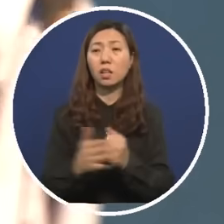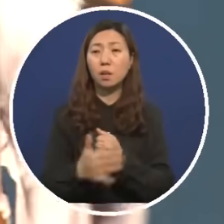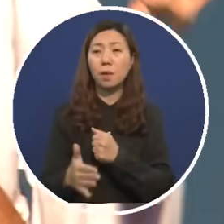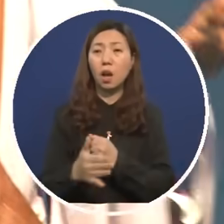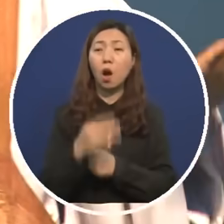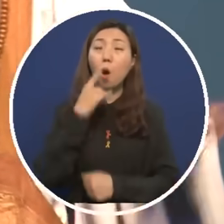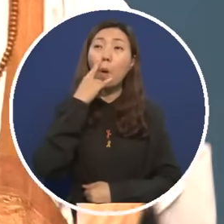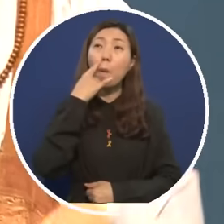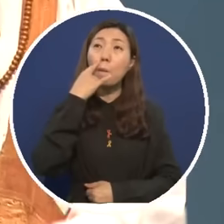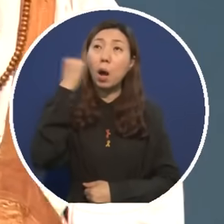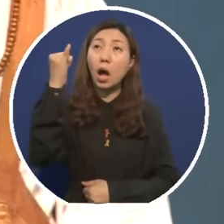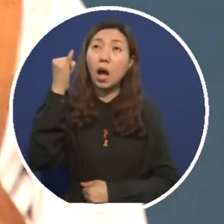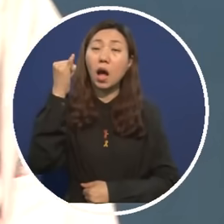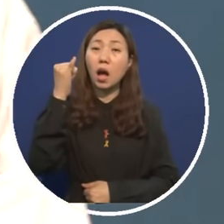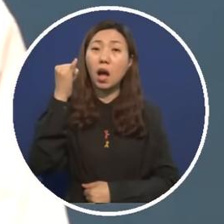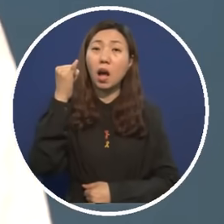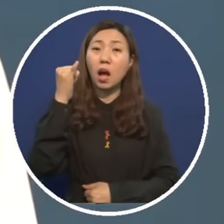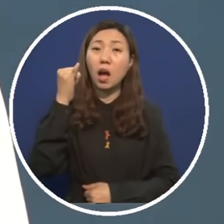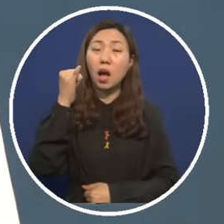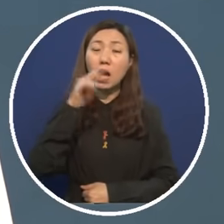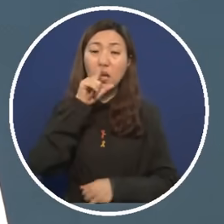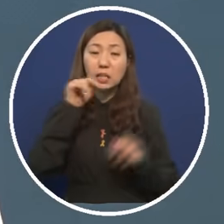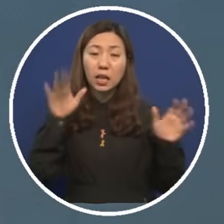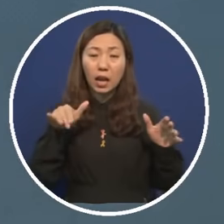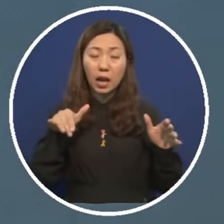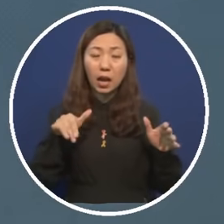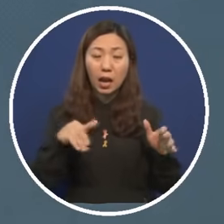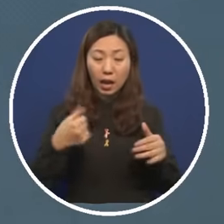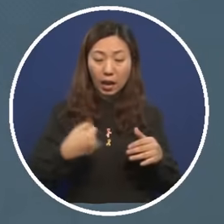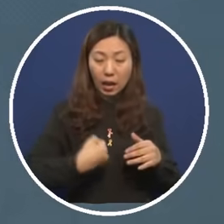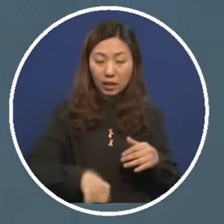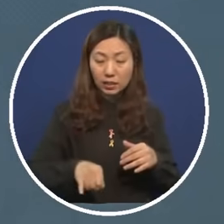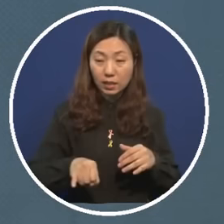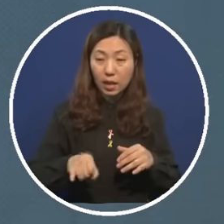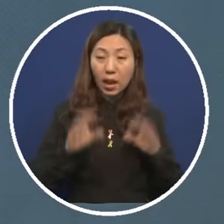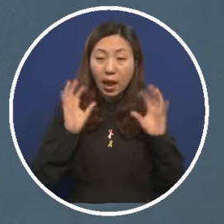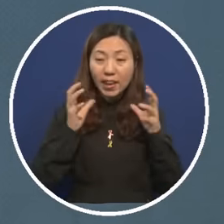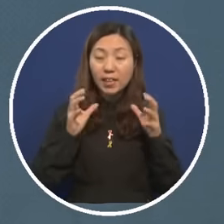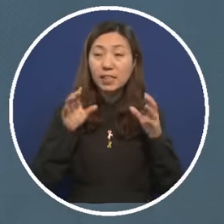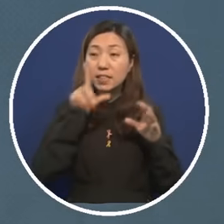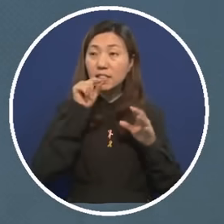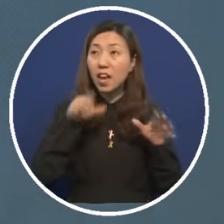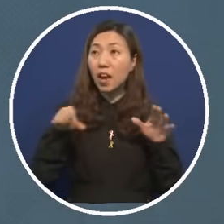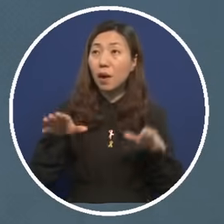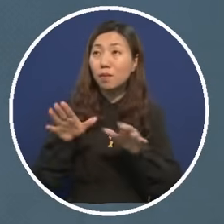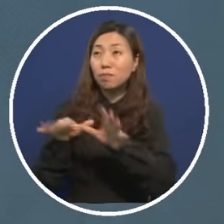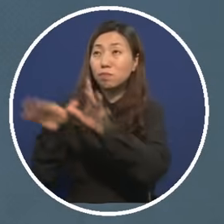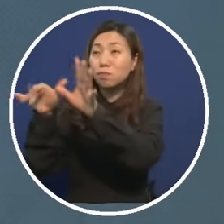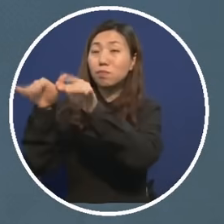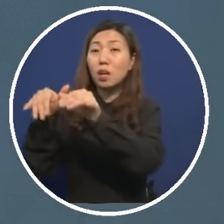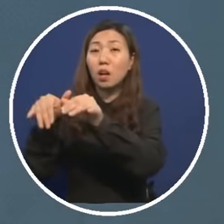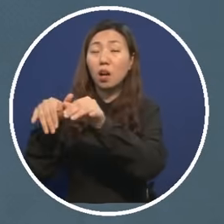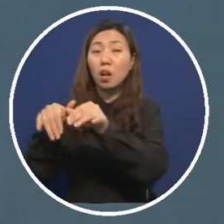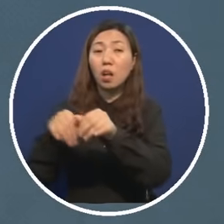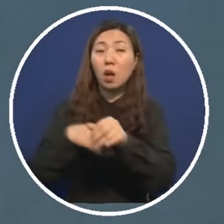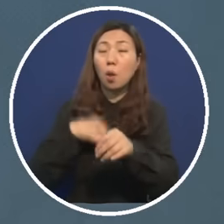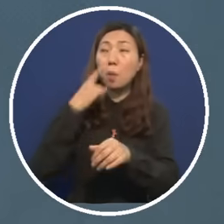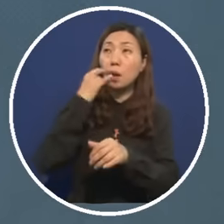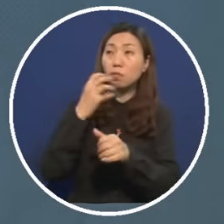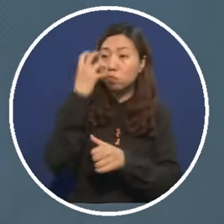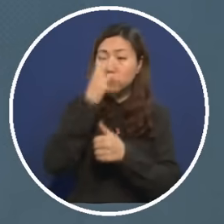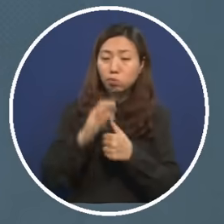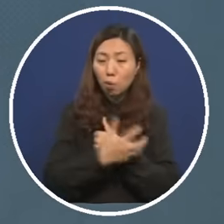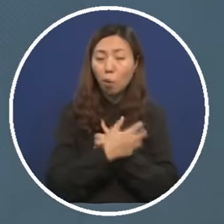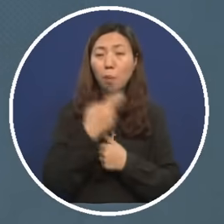어미새가 날아간 새끼새를 따라가는 법도 없고 네. 새끼새가 어미새 보살피는 것도 없고 성인